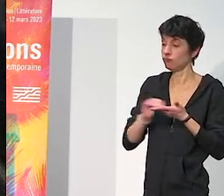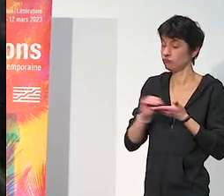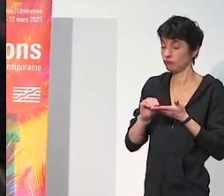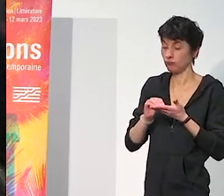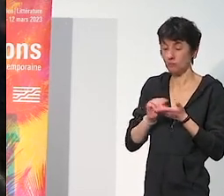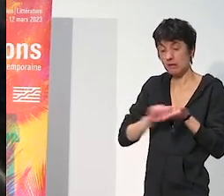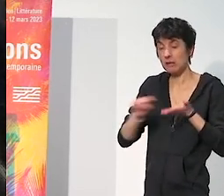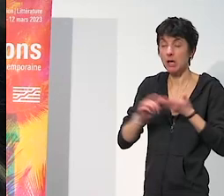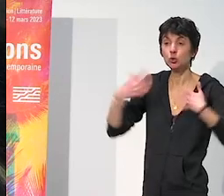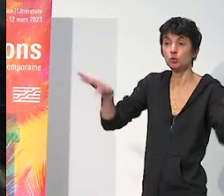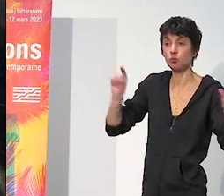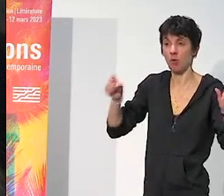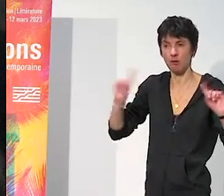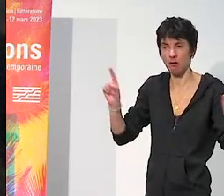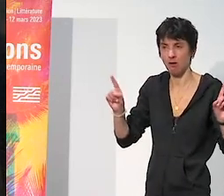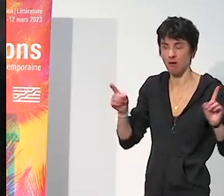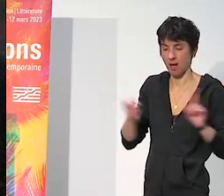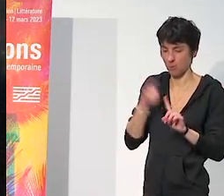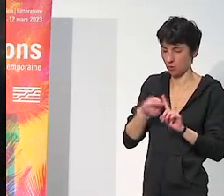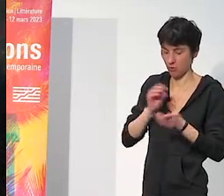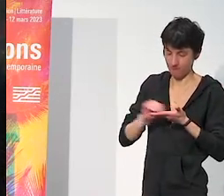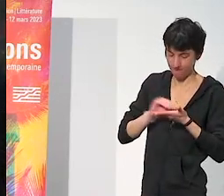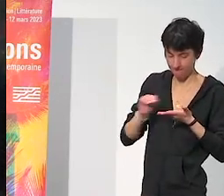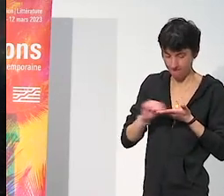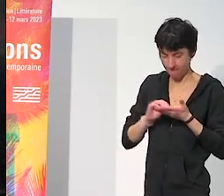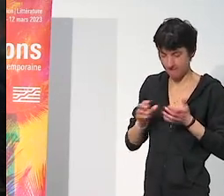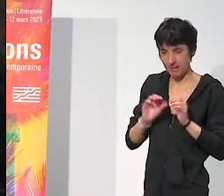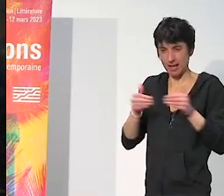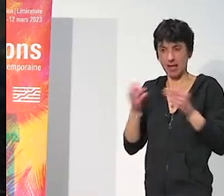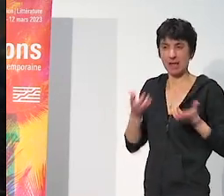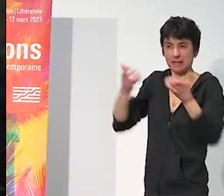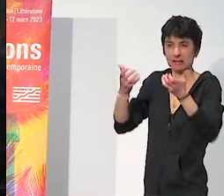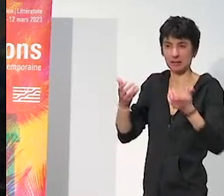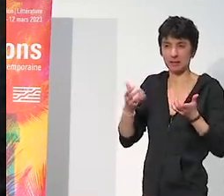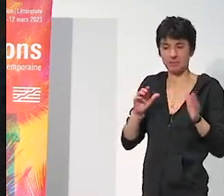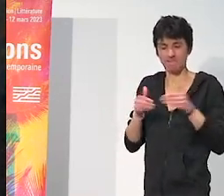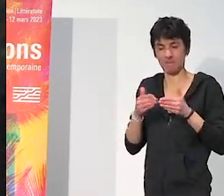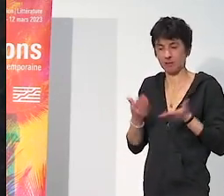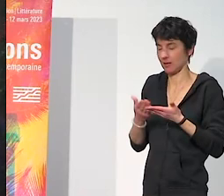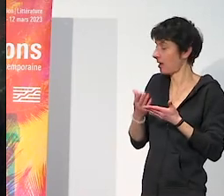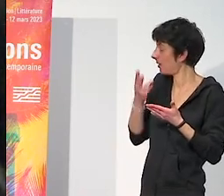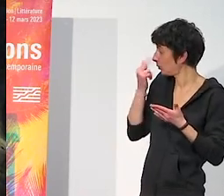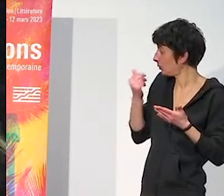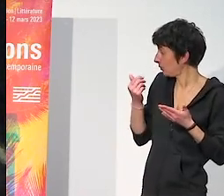garder la trace de quelque chose. Il y a vraiment un autre désir derrière. Donc, vous voyez comme je le